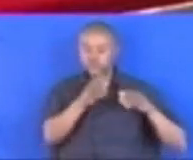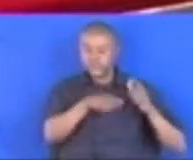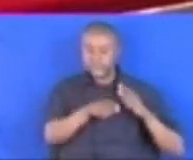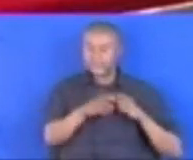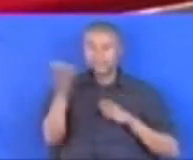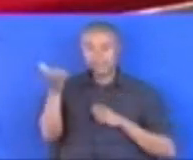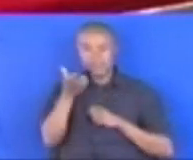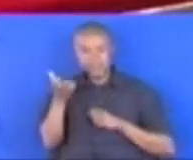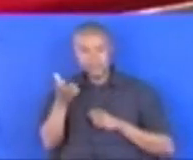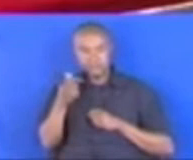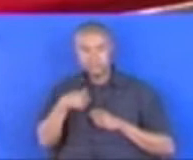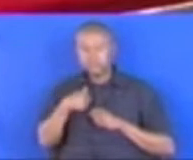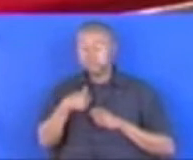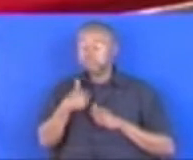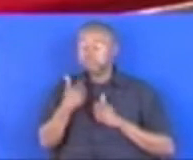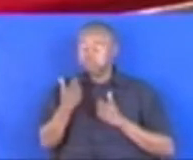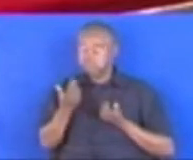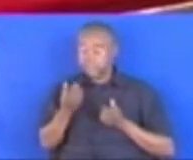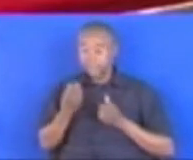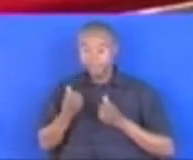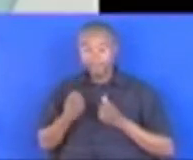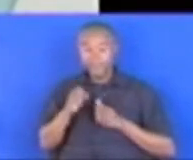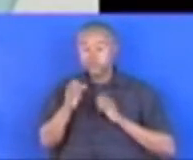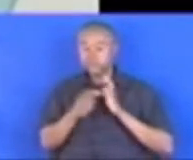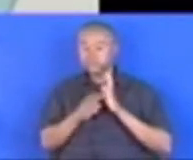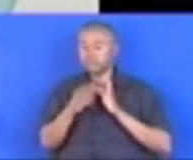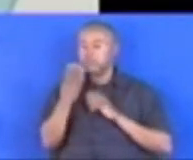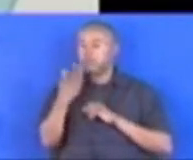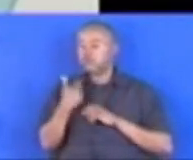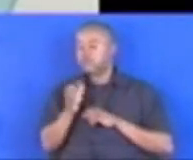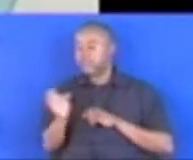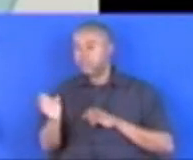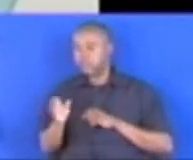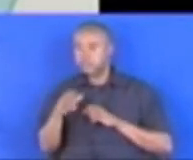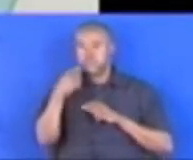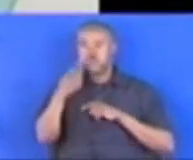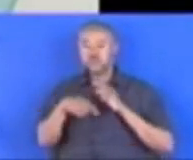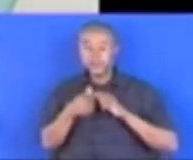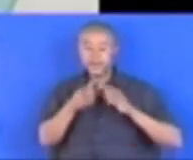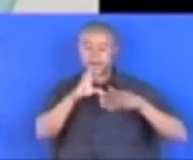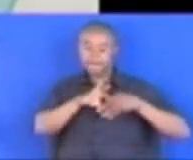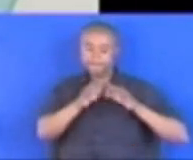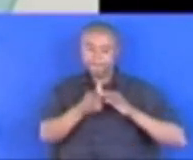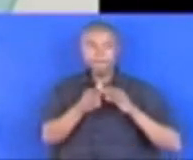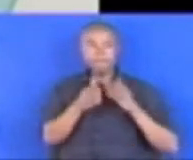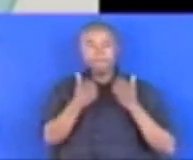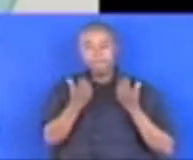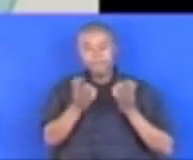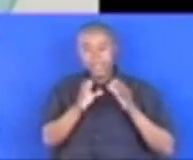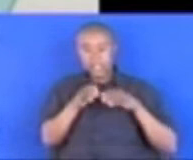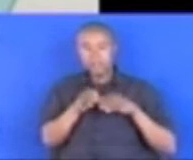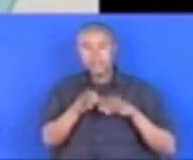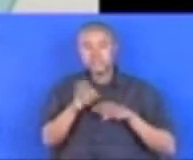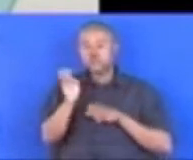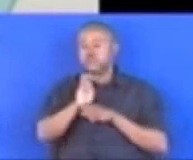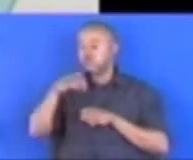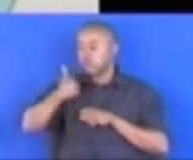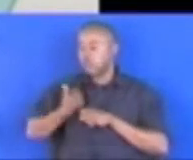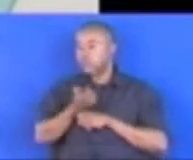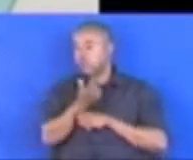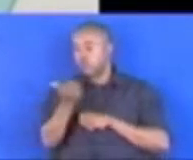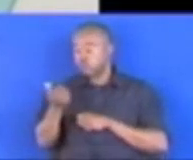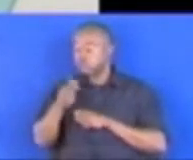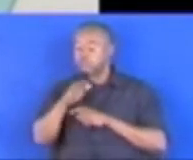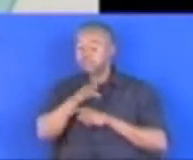jamii, ambapo tumetenga milioni 78 kwa ajili hii. Tutaendelea kuratibu uundwaji wa kamati za ulinzi wa wanawake na watoto pamoja